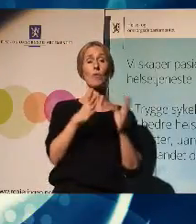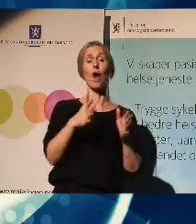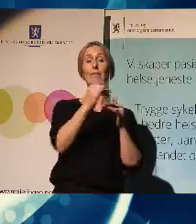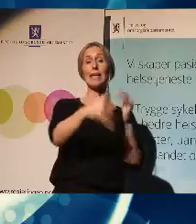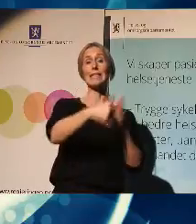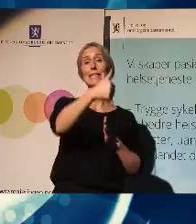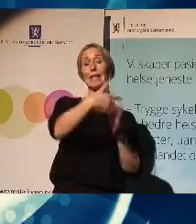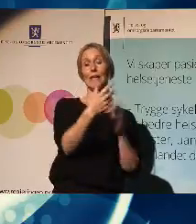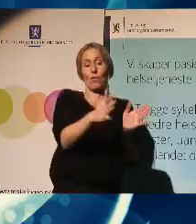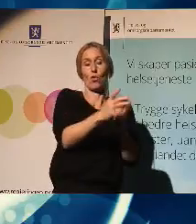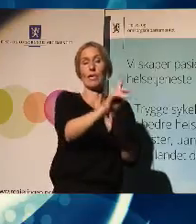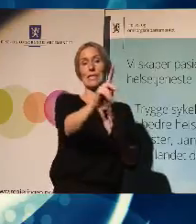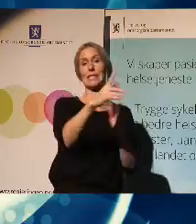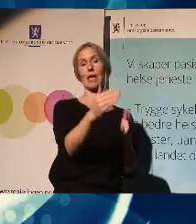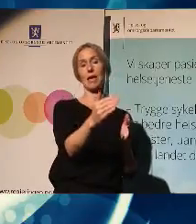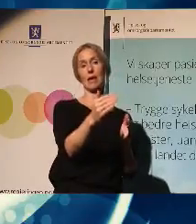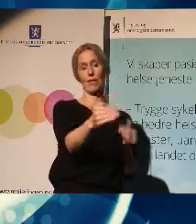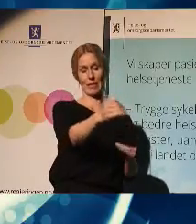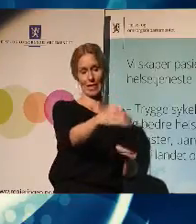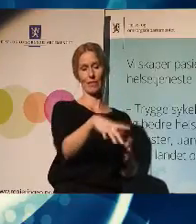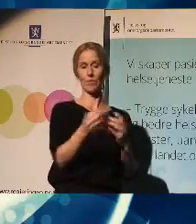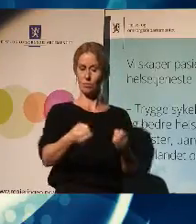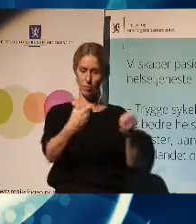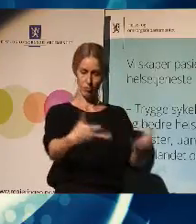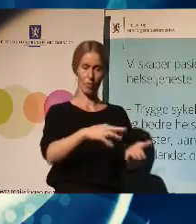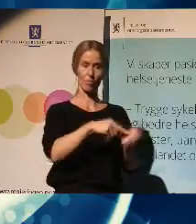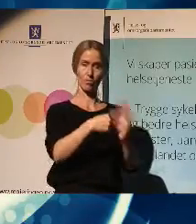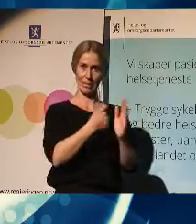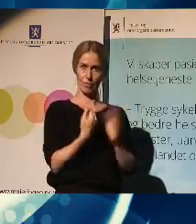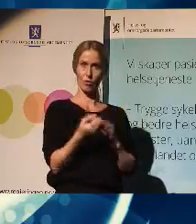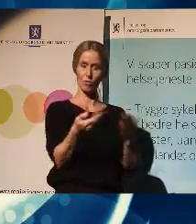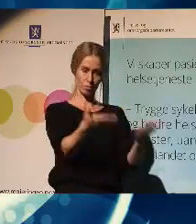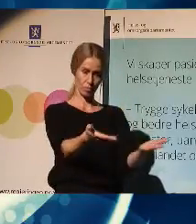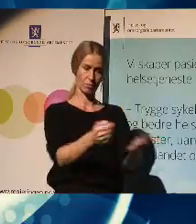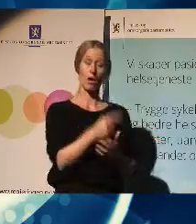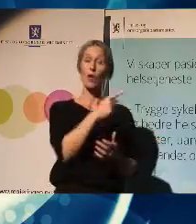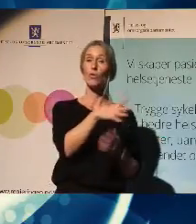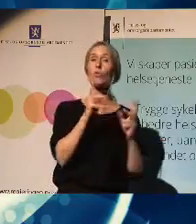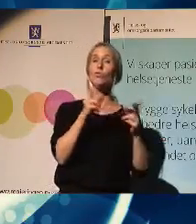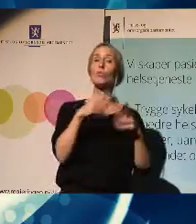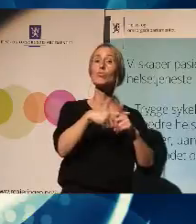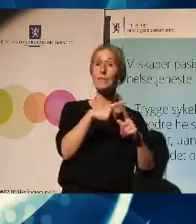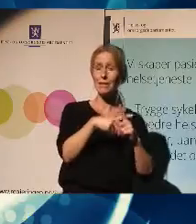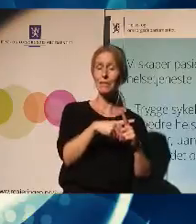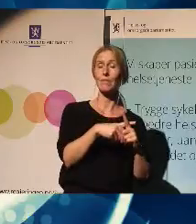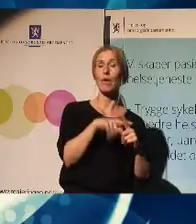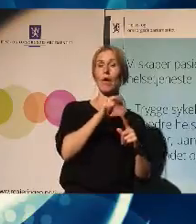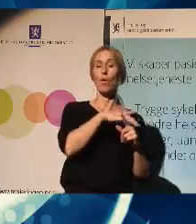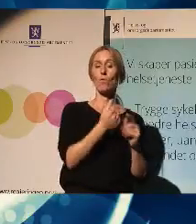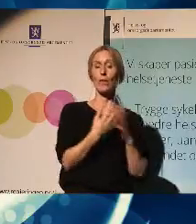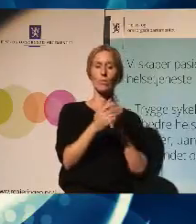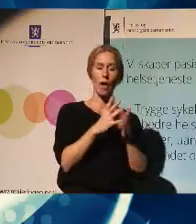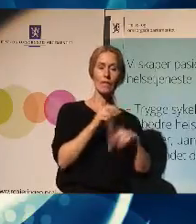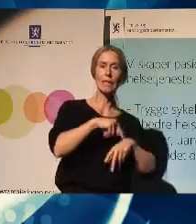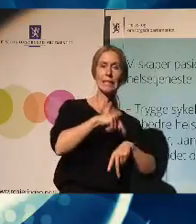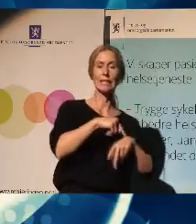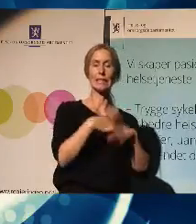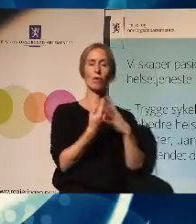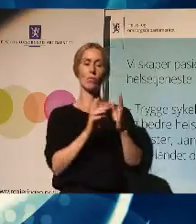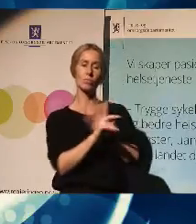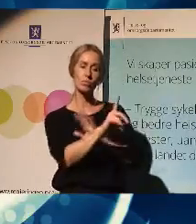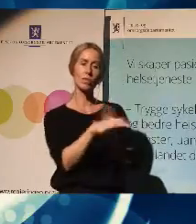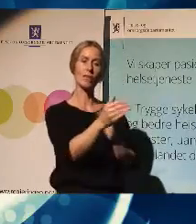for korttidsavdelingen og la frem prosjektet for hun. Hun var også positiv til dette, og vi avtalte tid for å komme til